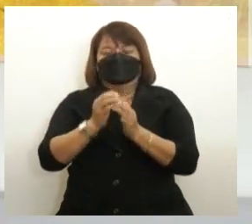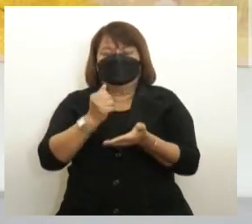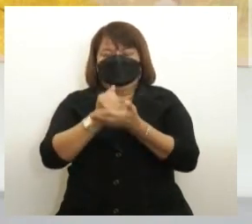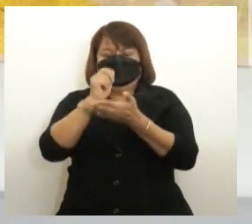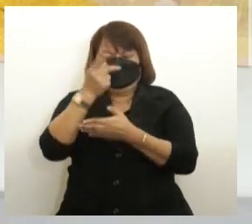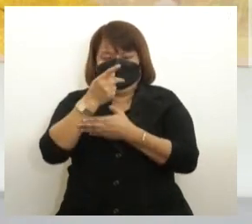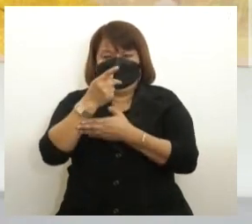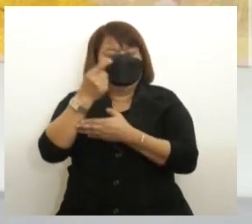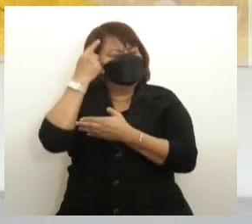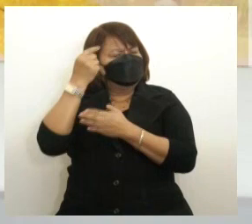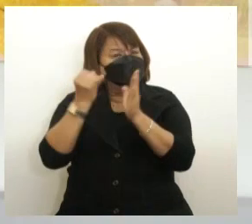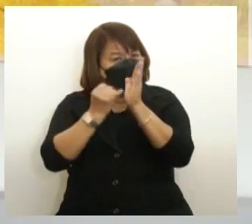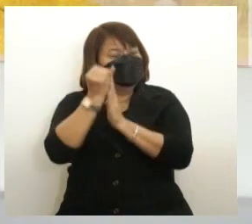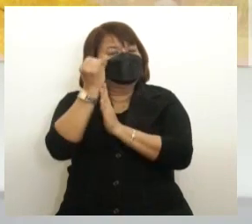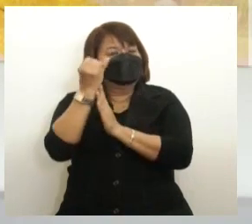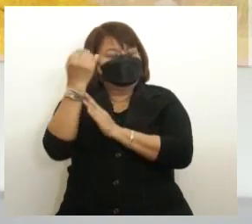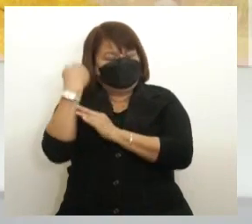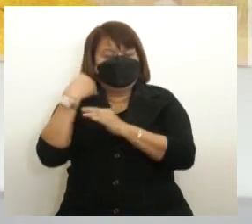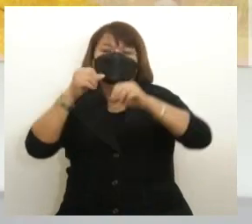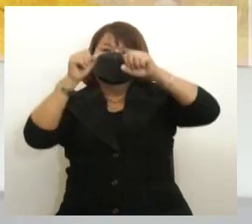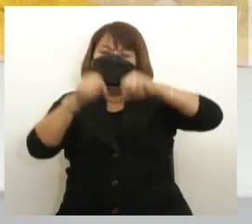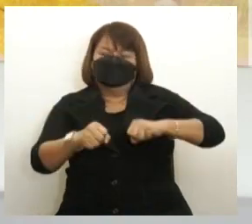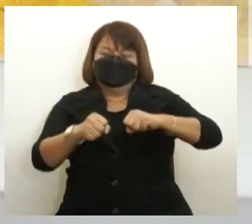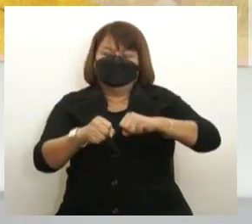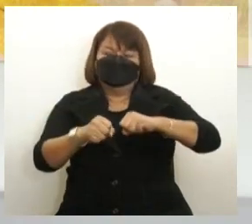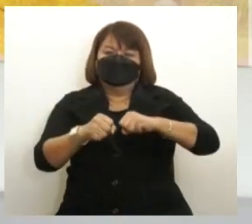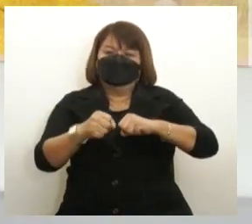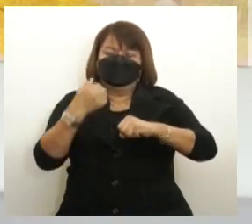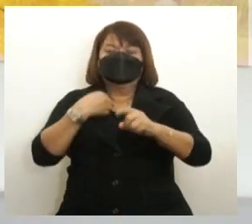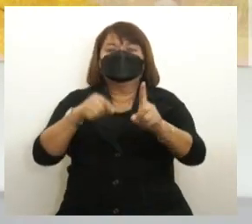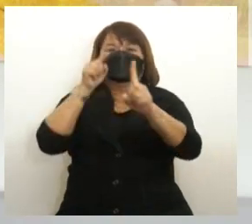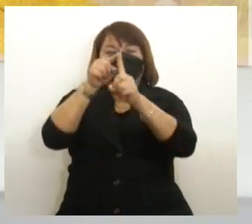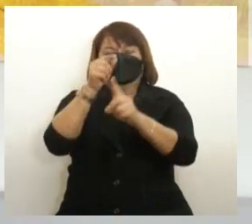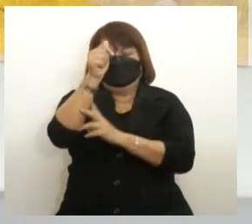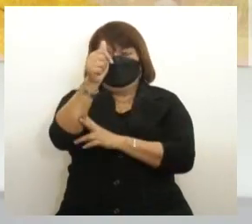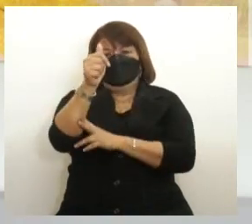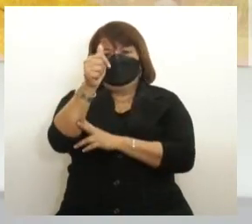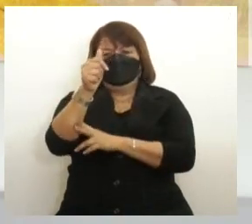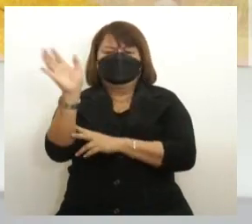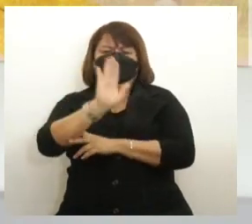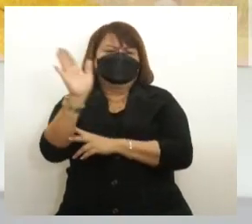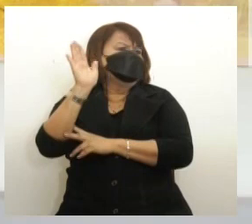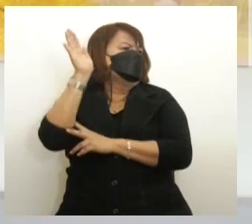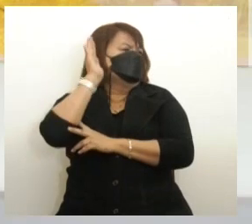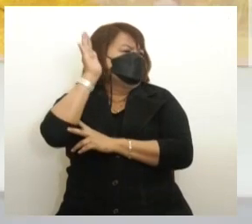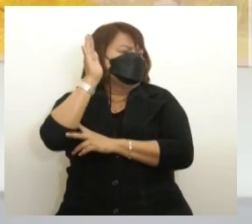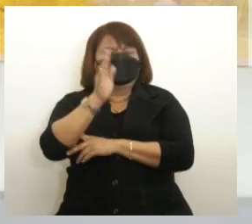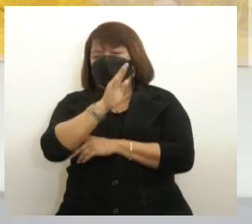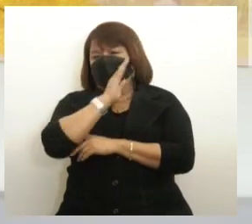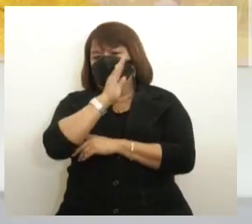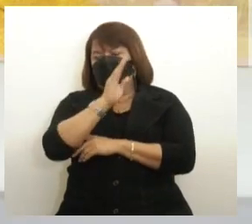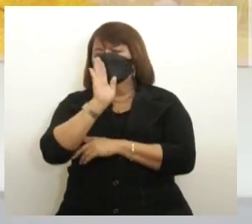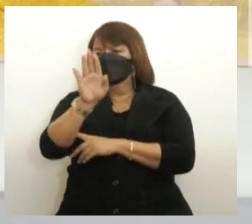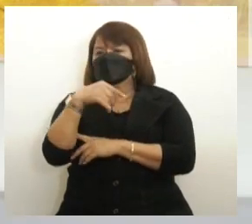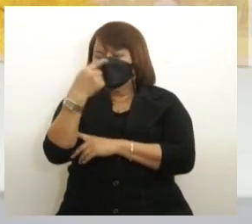ความคิดที่ถูกต้องว่าถ้าเรามีความสามารถมีศักยภาพเราไปสู่เป้าหมายตรงนั้นไ อย่าได้หลงเชื่อคำอ้างของใครโ